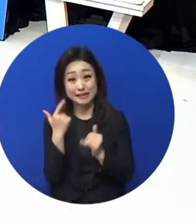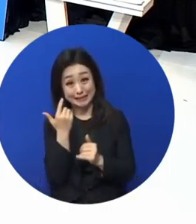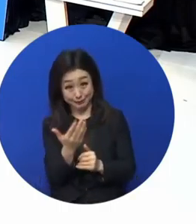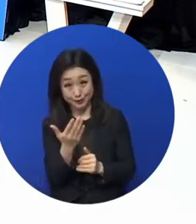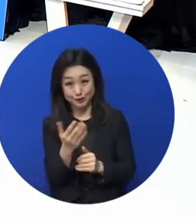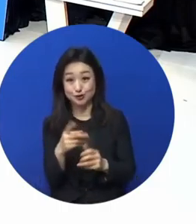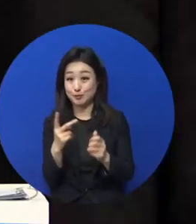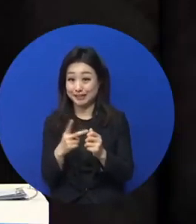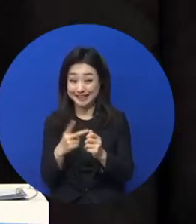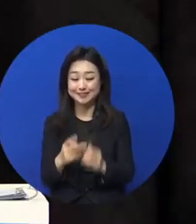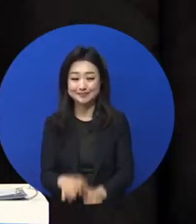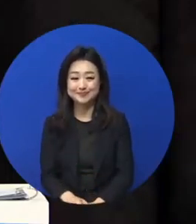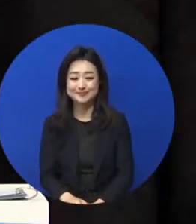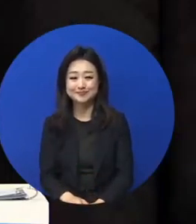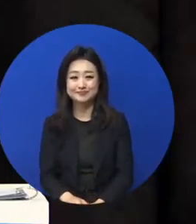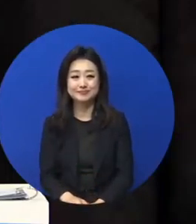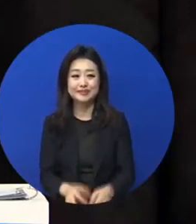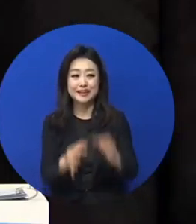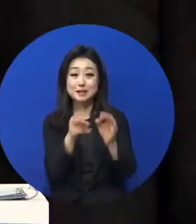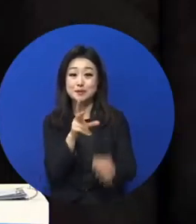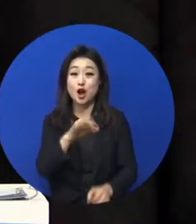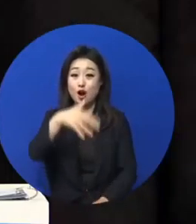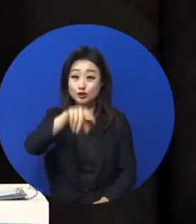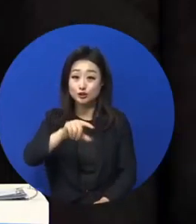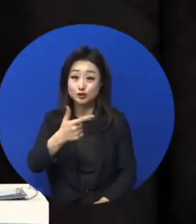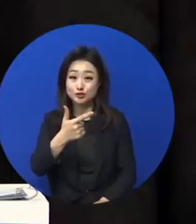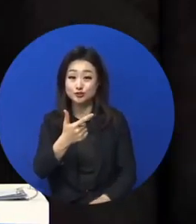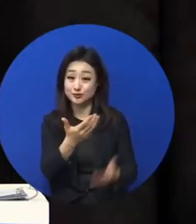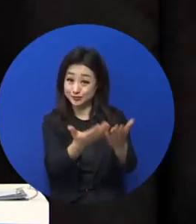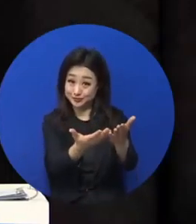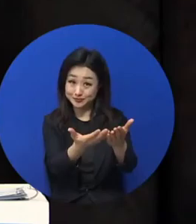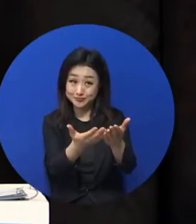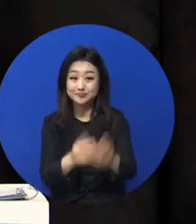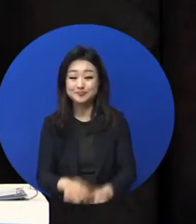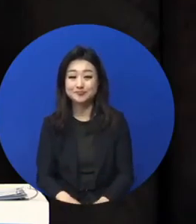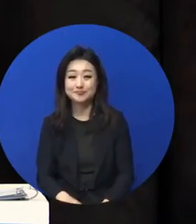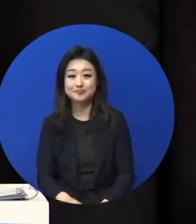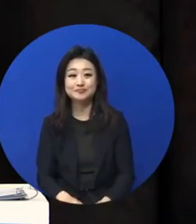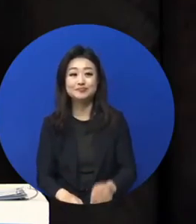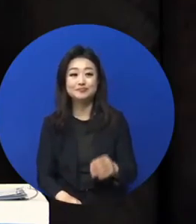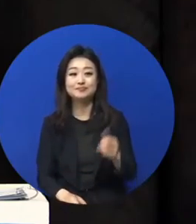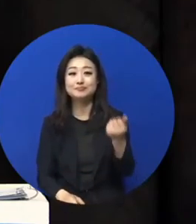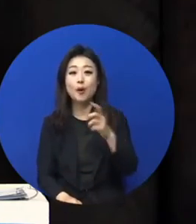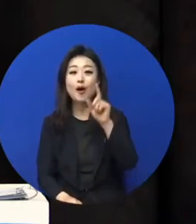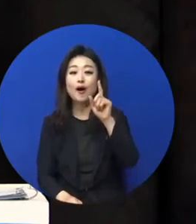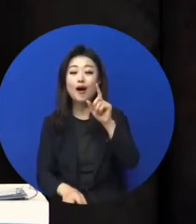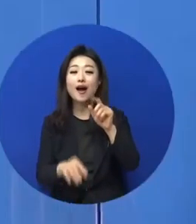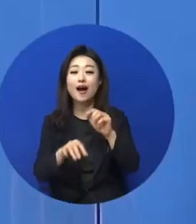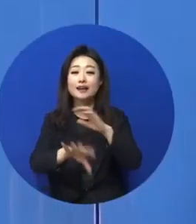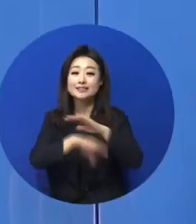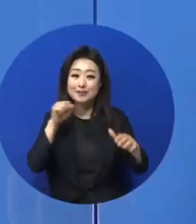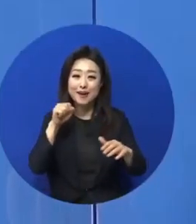이어가겠습니다. 김영춘 후보부터 질문을 좀 선택하겠습니다. 1번에서부터 480번 사이 또 하나 뽑아주시기 바라겠습니다. 이번에는 럭키 7,